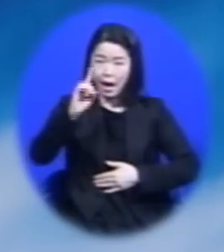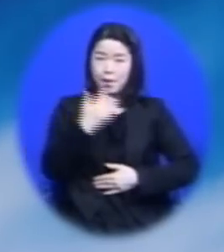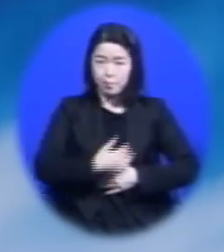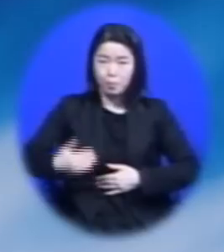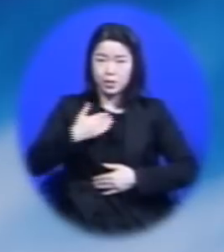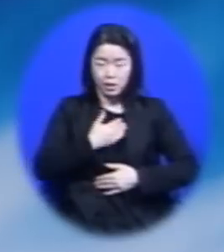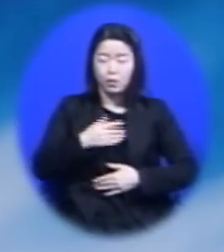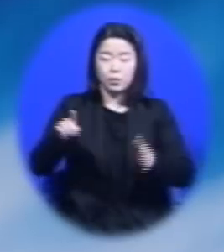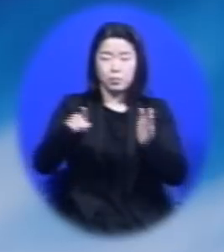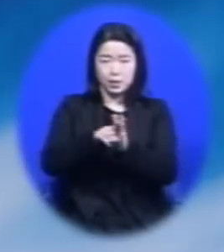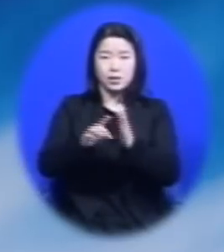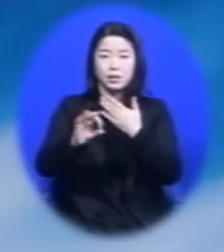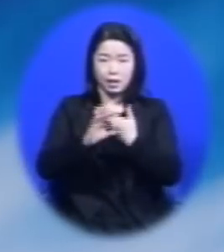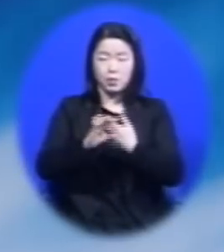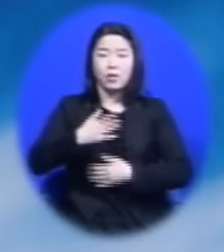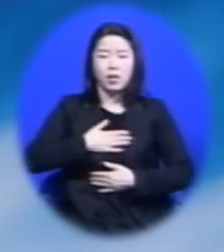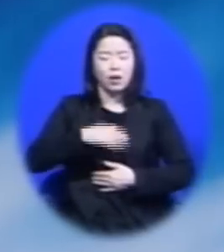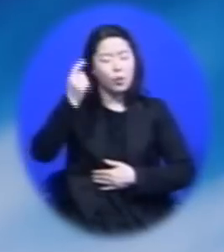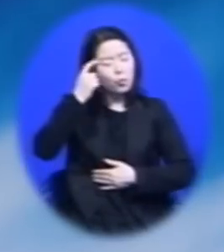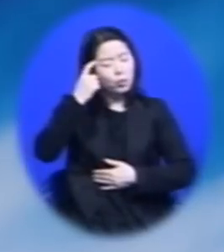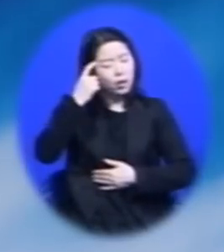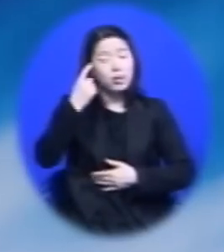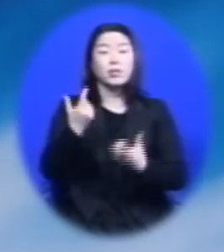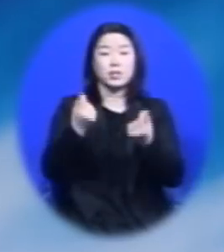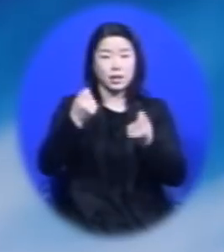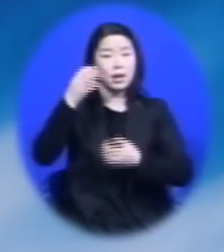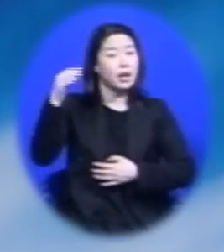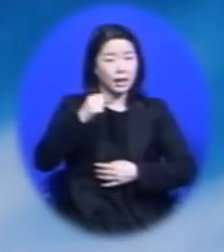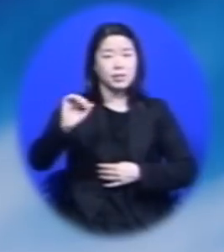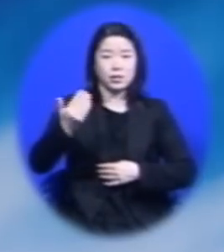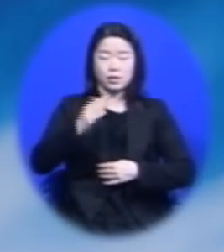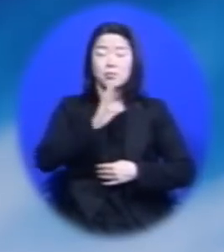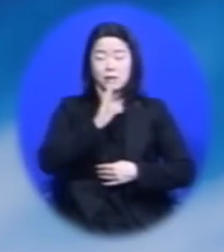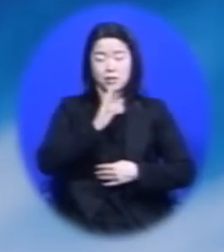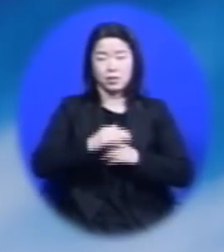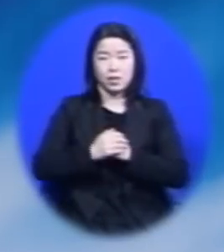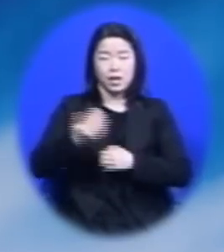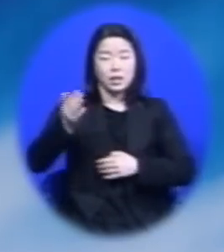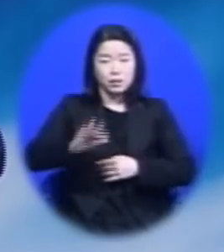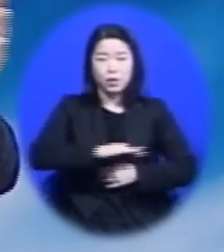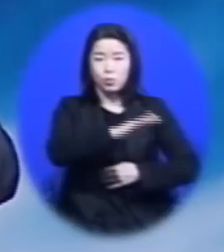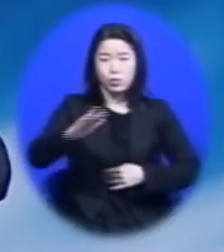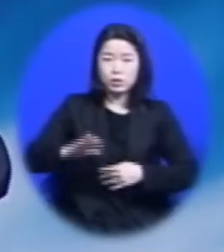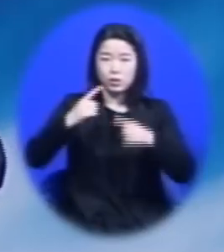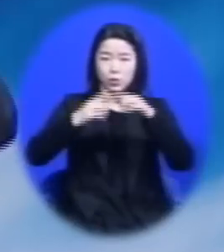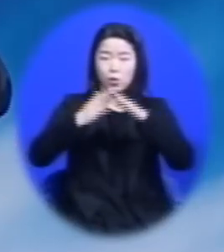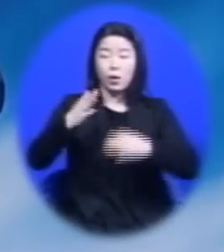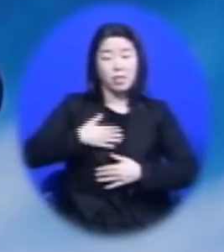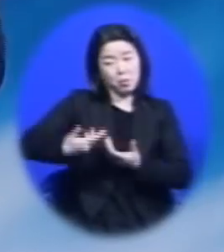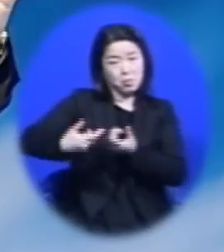정말 믿는다면 내가 왜 이렇지 이런 생각이 들어야 맞는 거죠 근데 우리는 교회는 나와